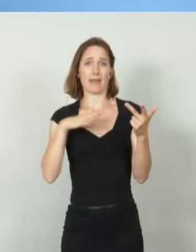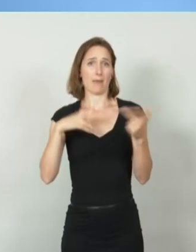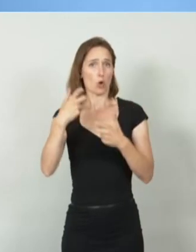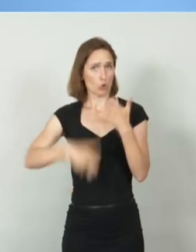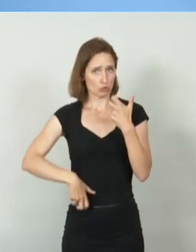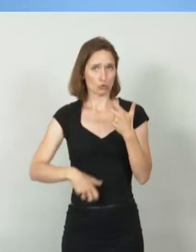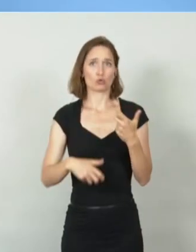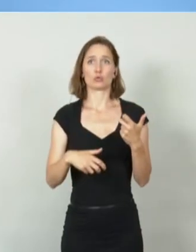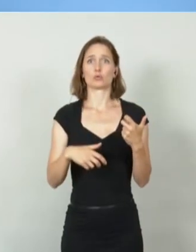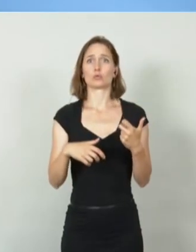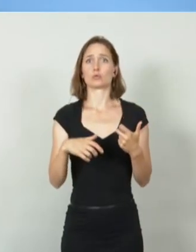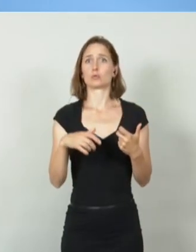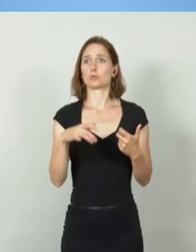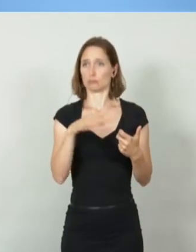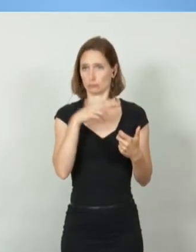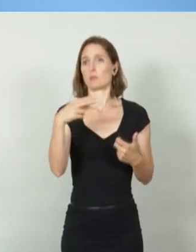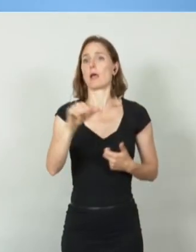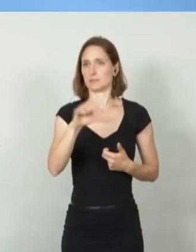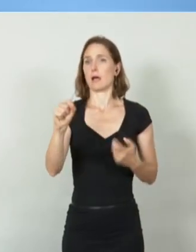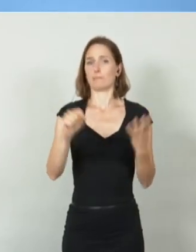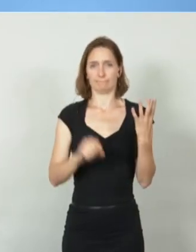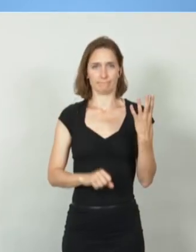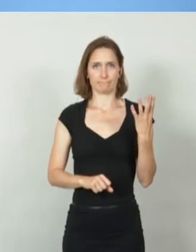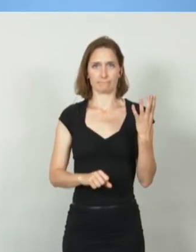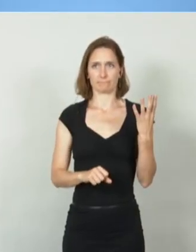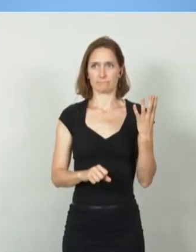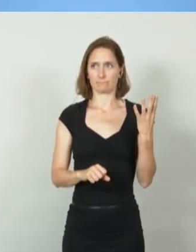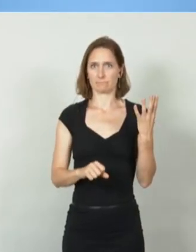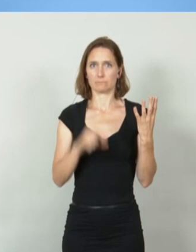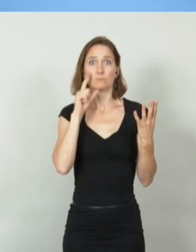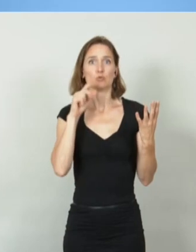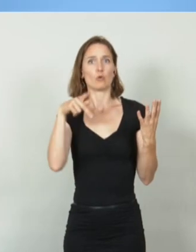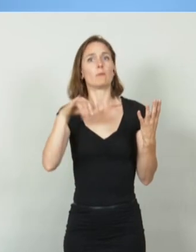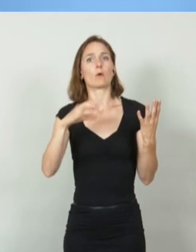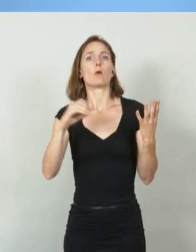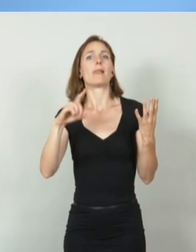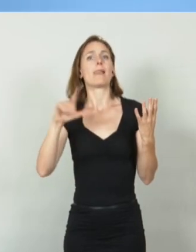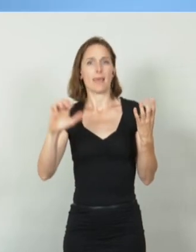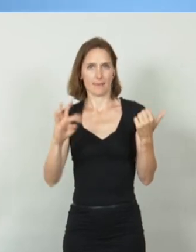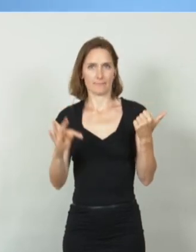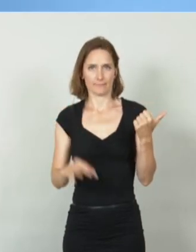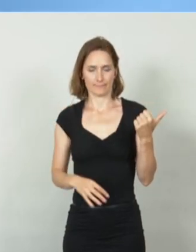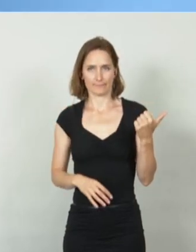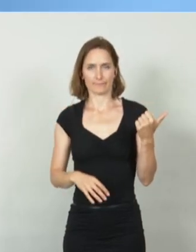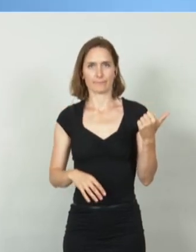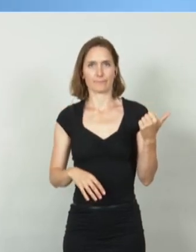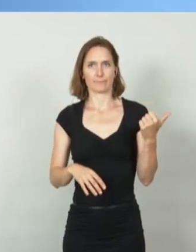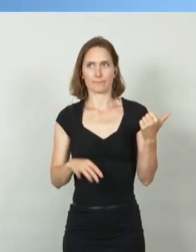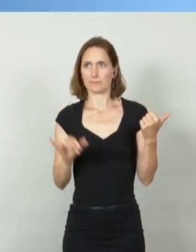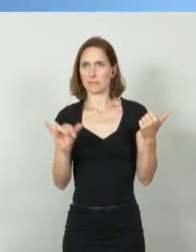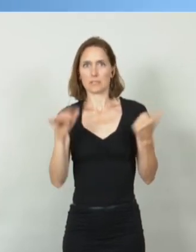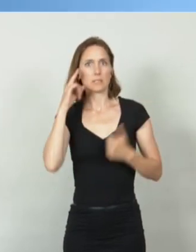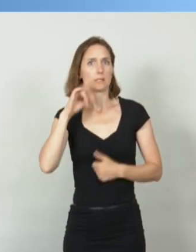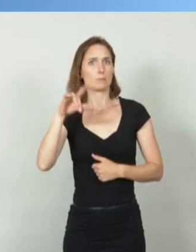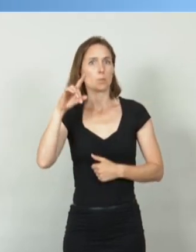qui NASA qui vote monsieur picoler qui va